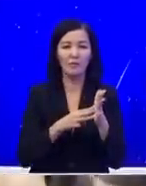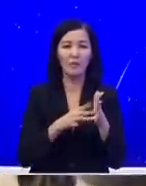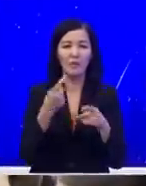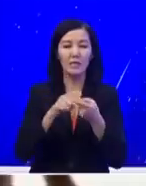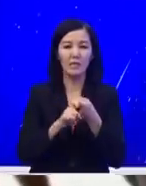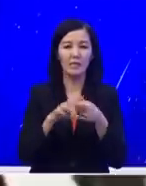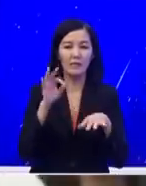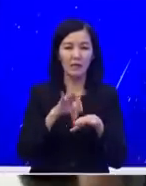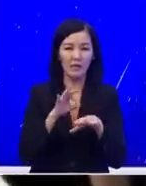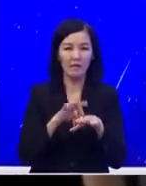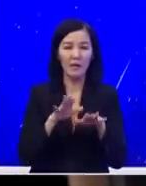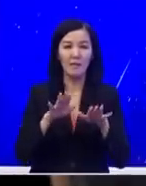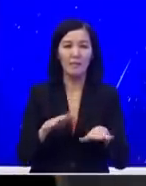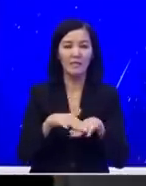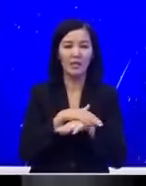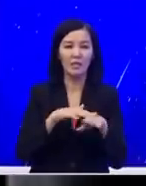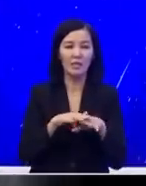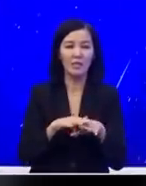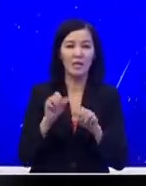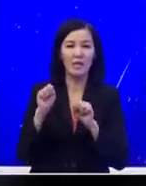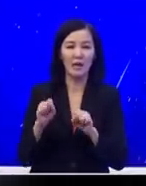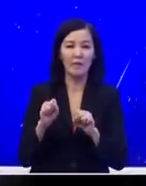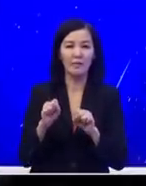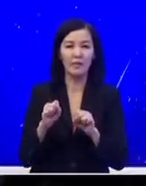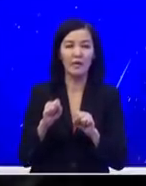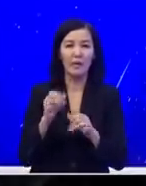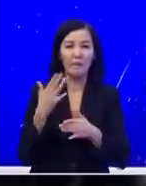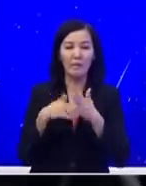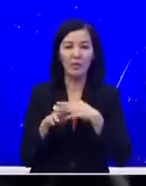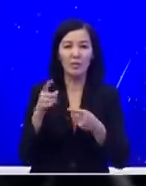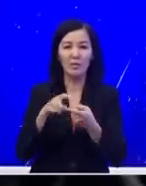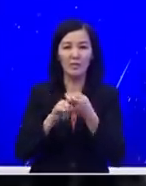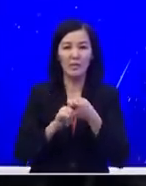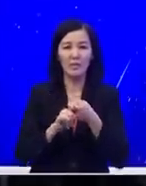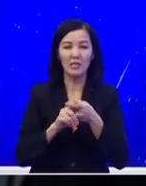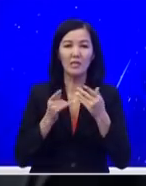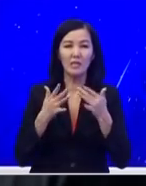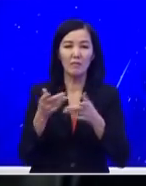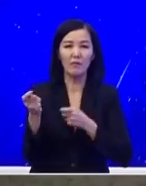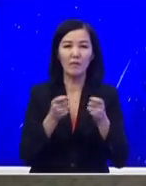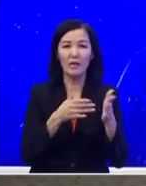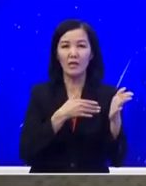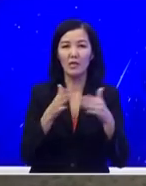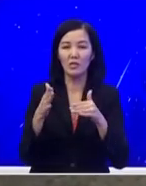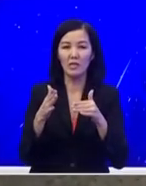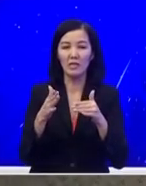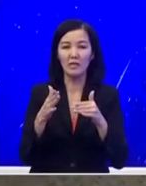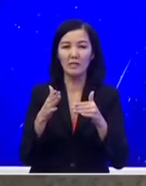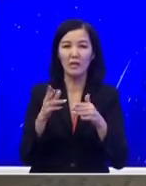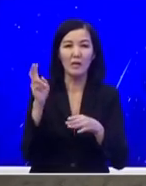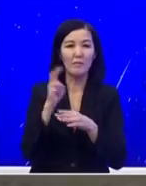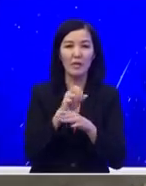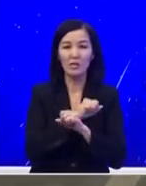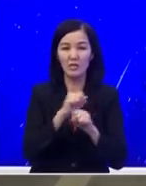заражены коронавирусом. Местные жители опасаются, что беженцы заразят и их, и требуют от властей отменить решение о размещении